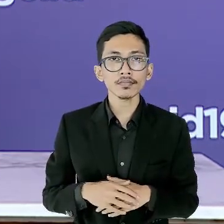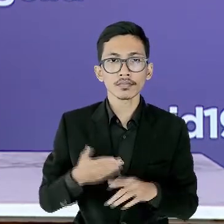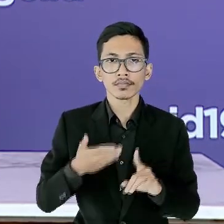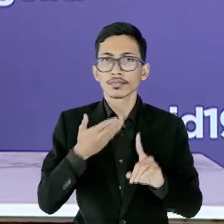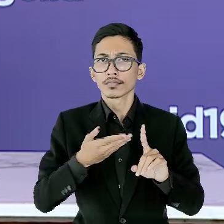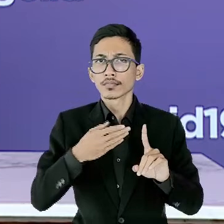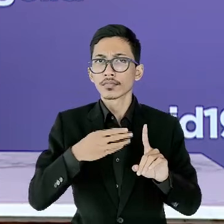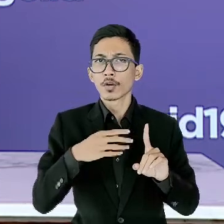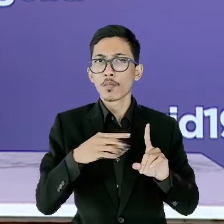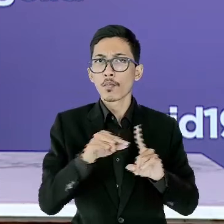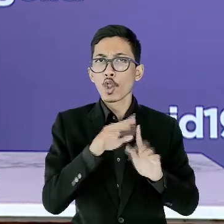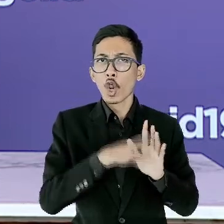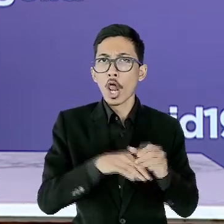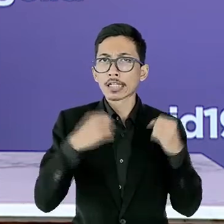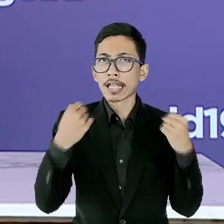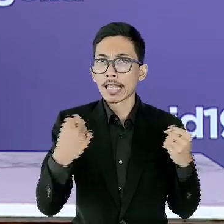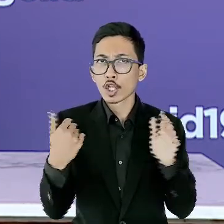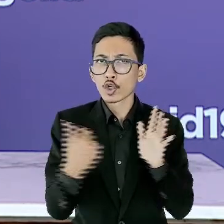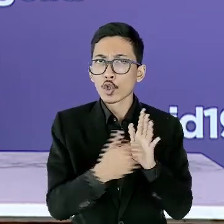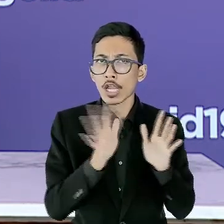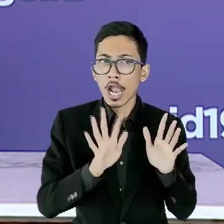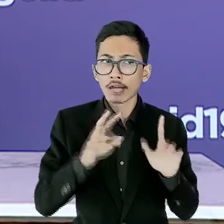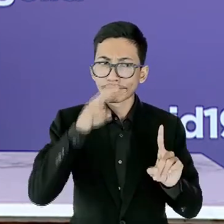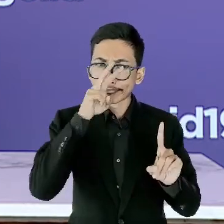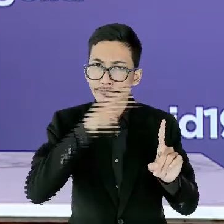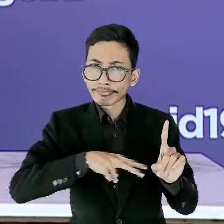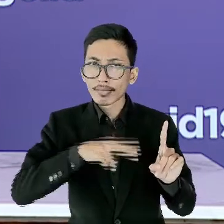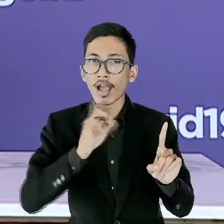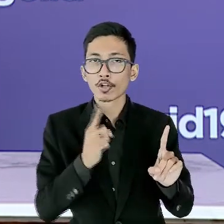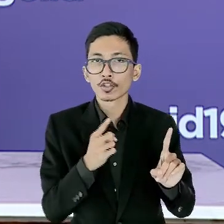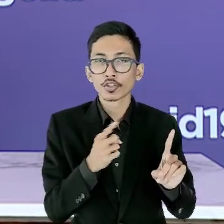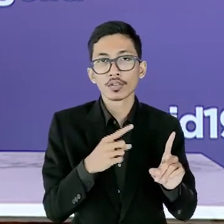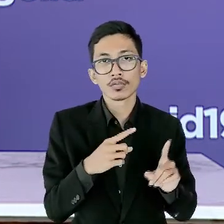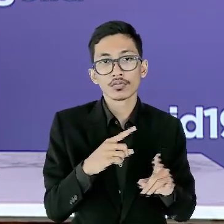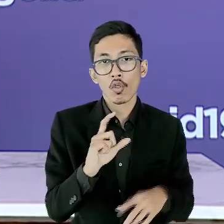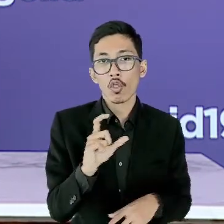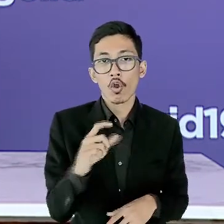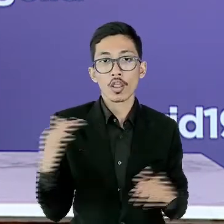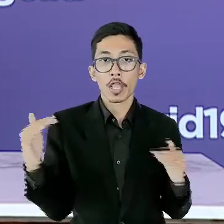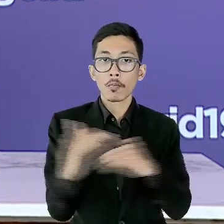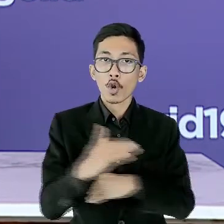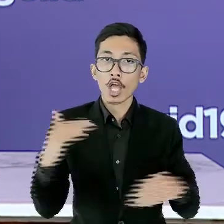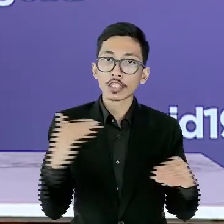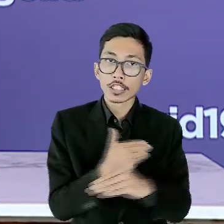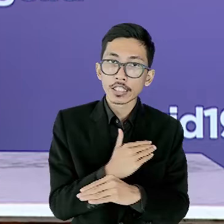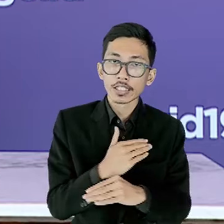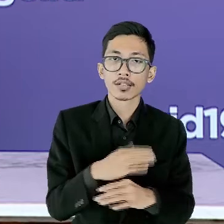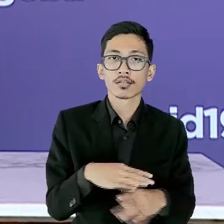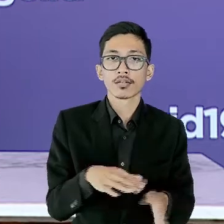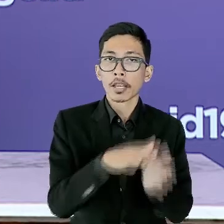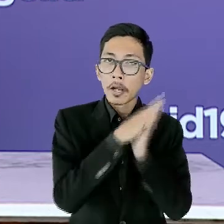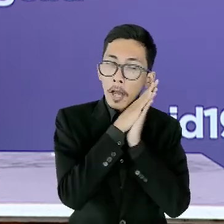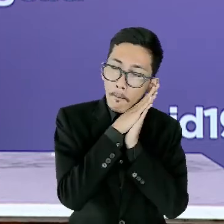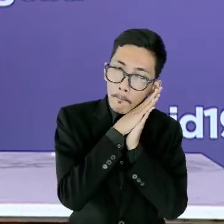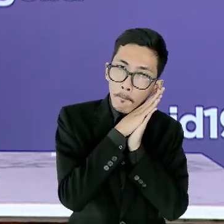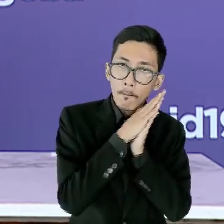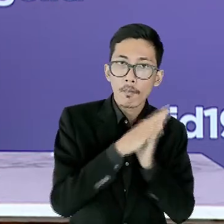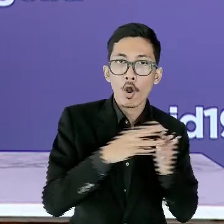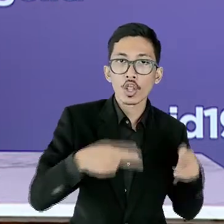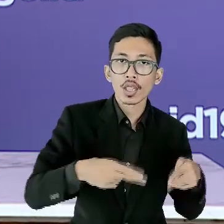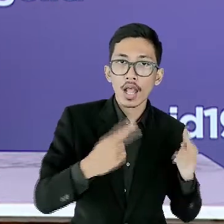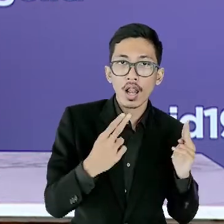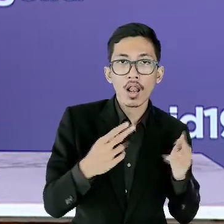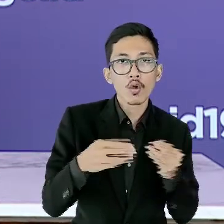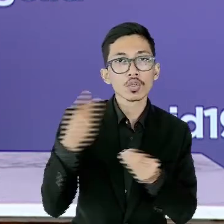kesehatan diterapkan dengan ketat, mulai dari transportasi, penginapan, hingga objek pariwisata, baik